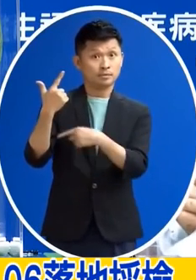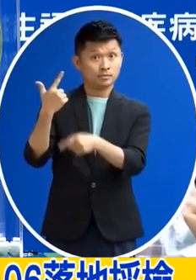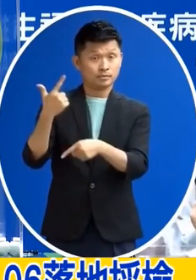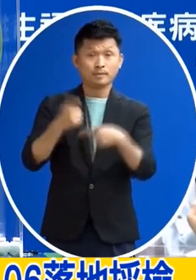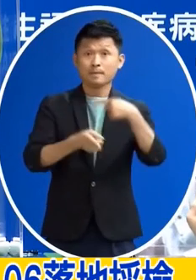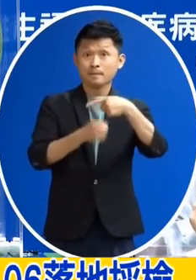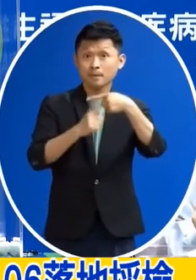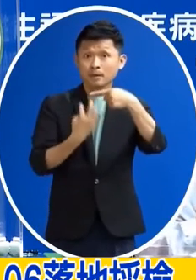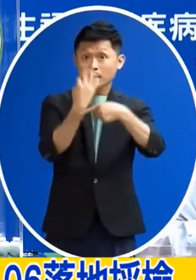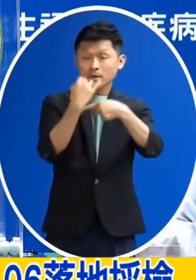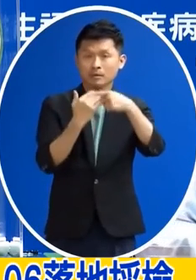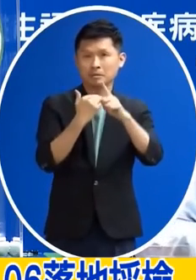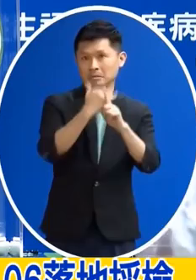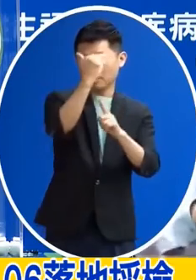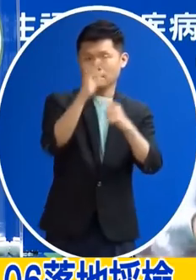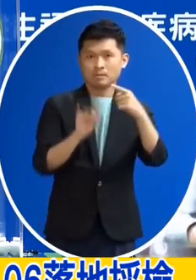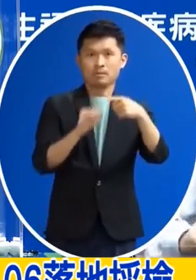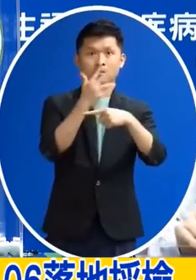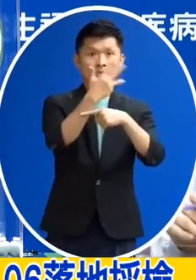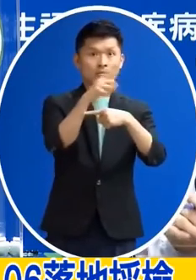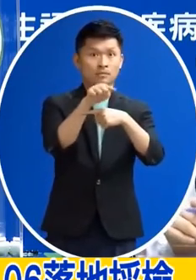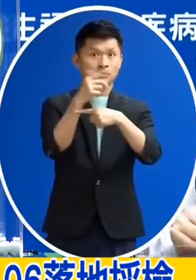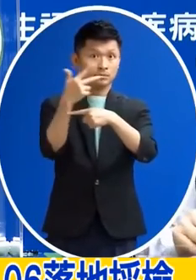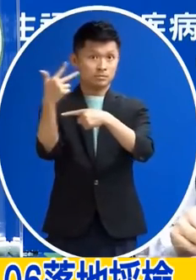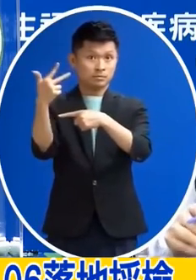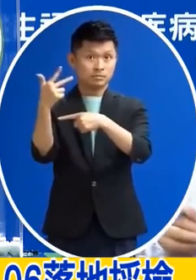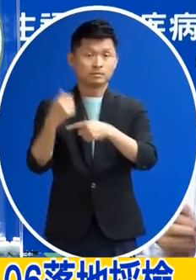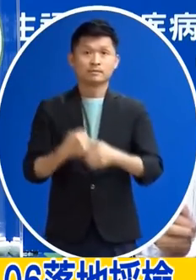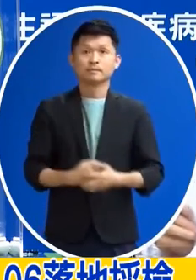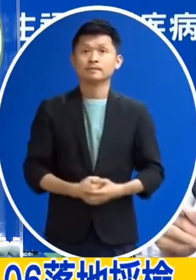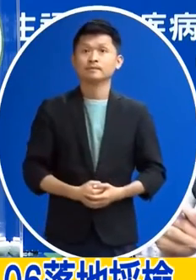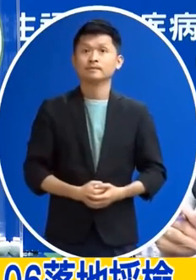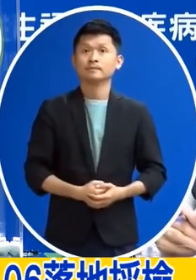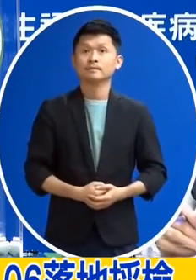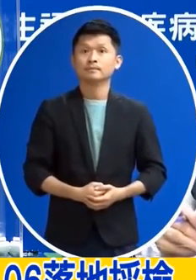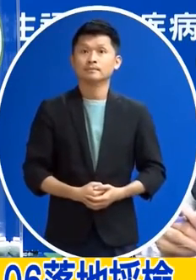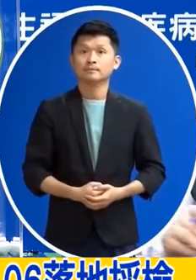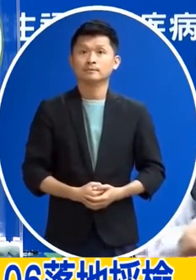那阳性率仍然高哈，是8.77。